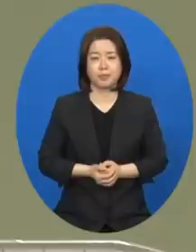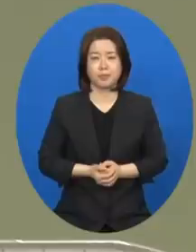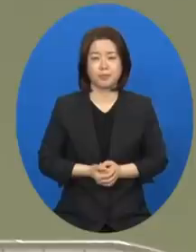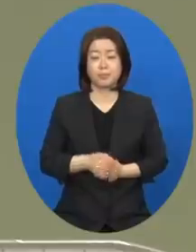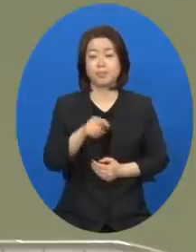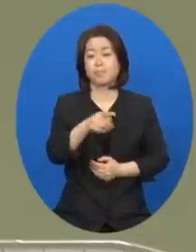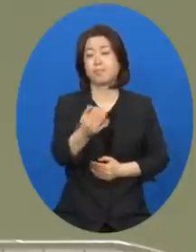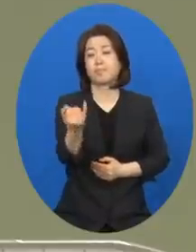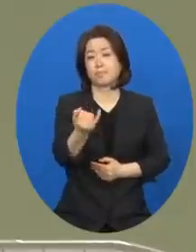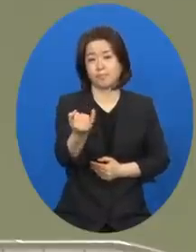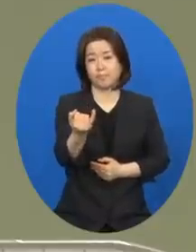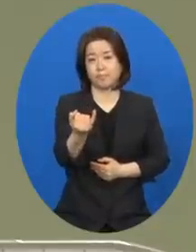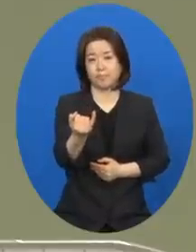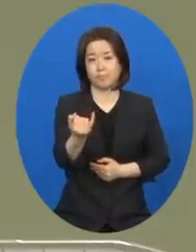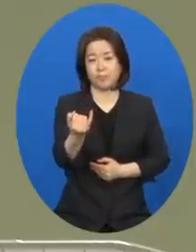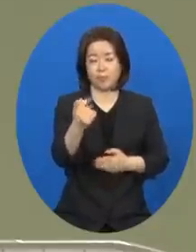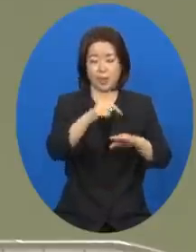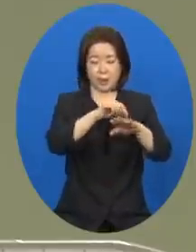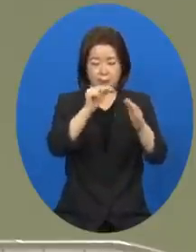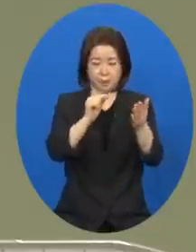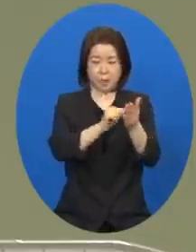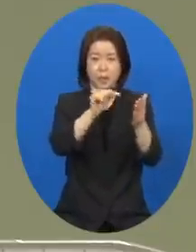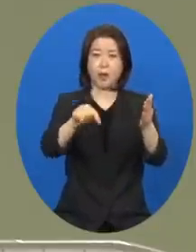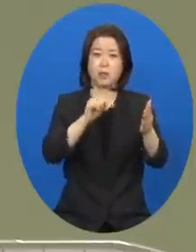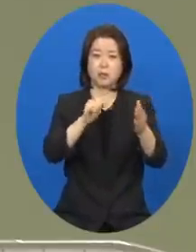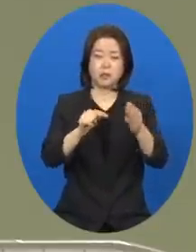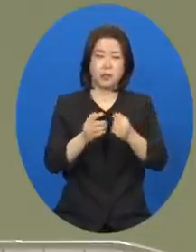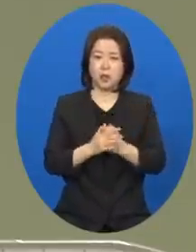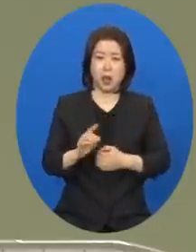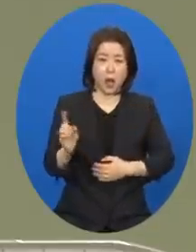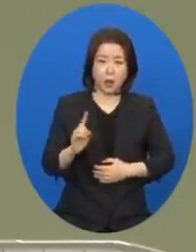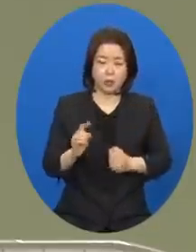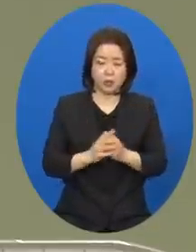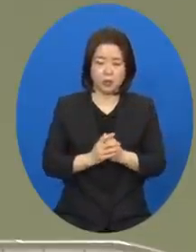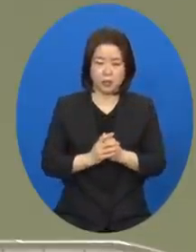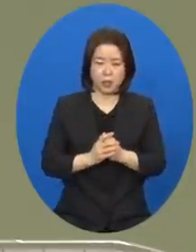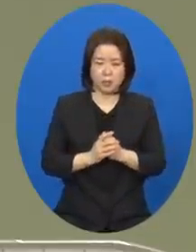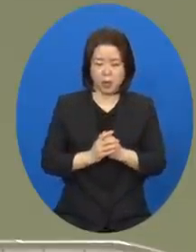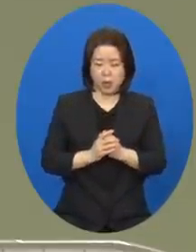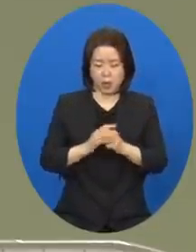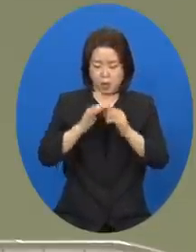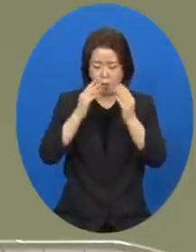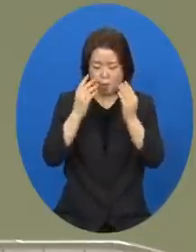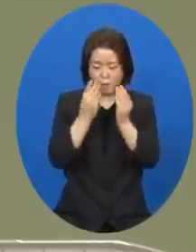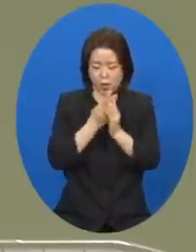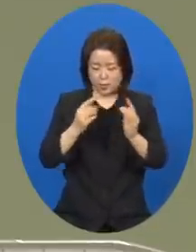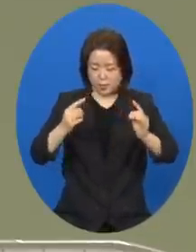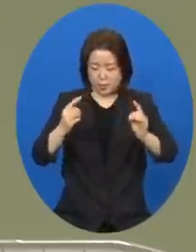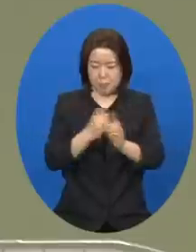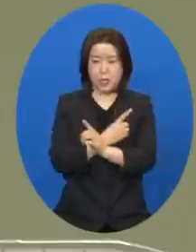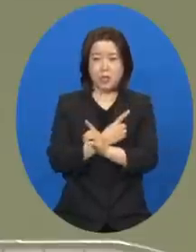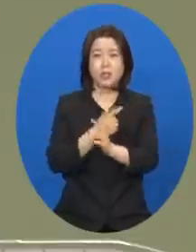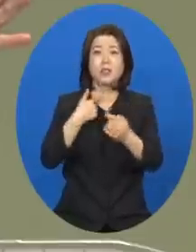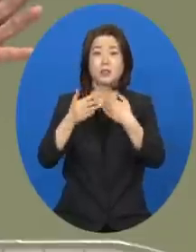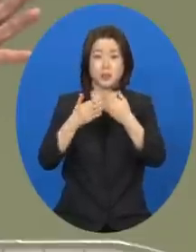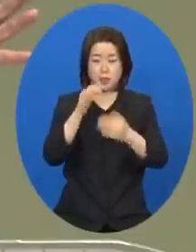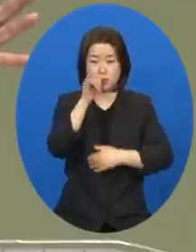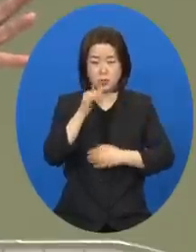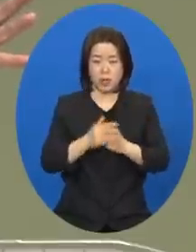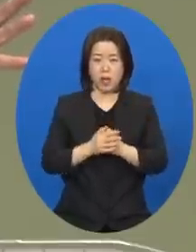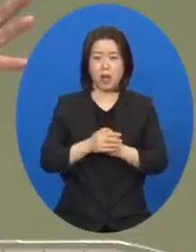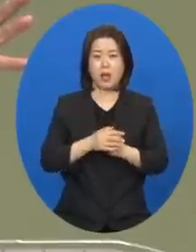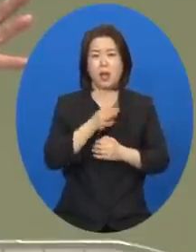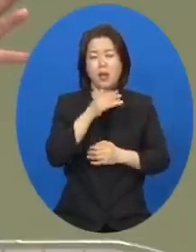그 여자는 마음에 그냥 완전히 뒤집어지는 은혜를 경험을 한 거예요. 다시는 죄 짓지